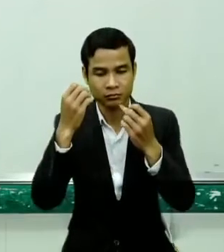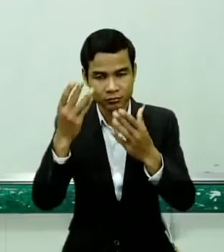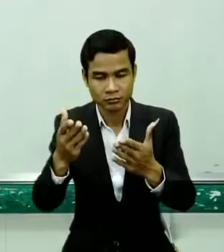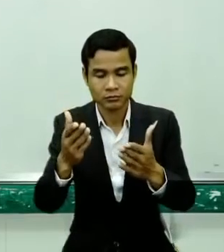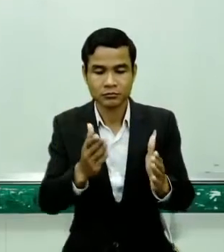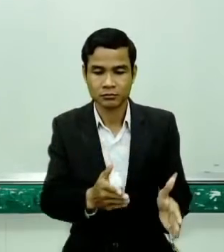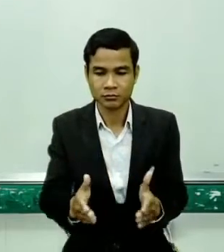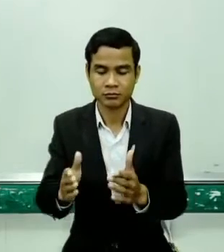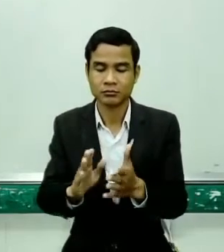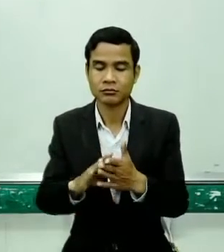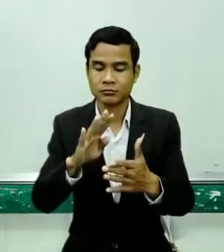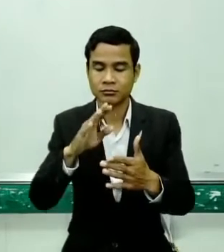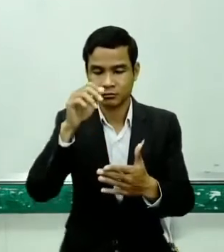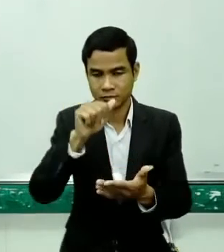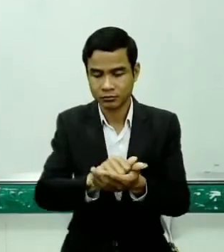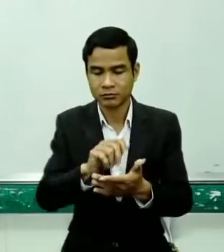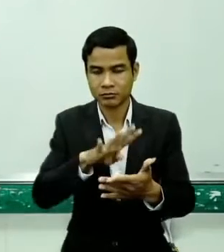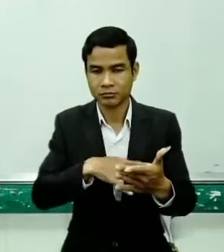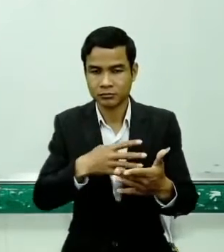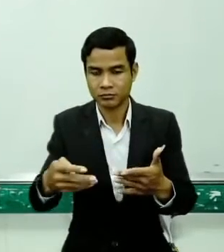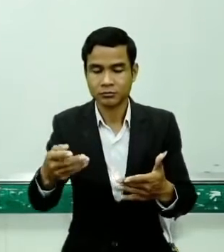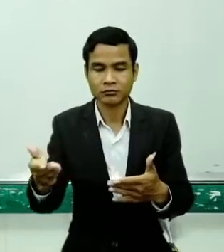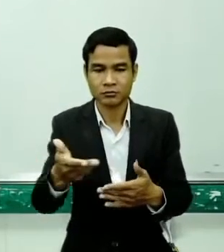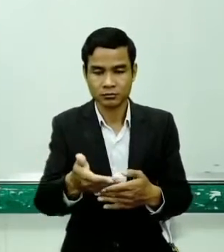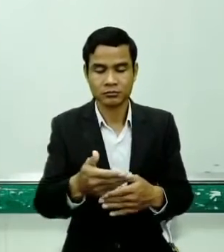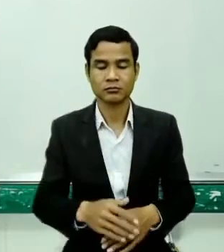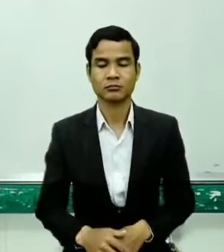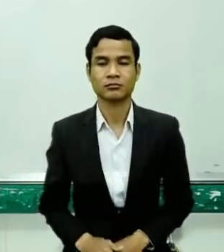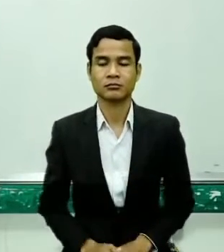riêng chóng nâng sẵn rách phàn cà.